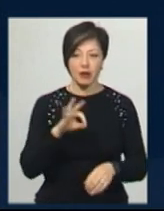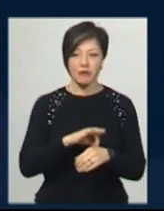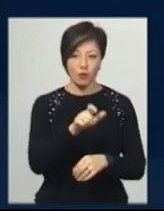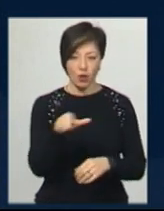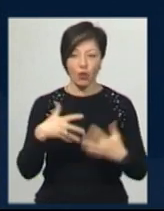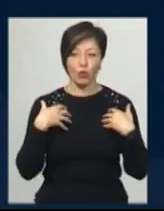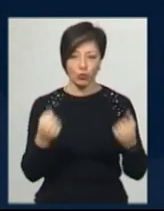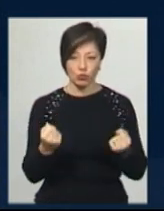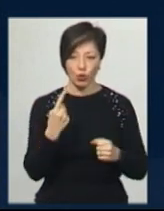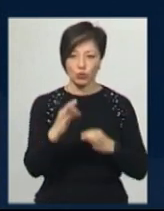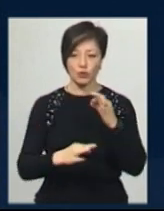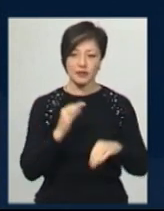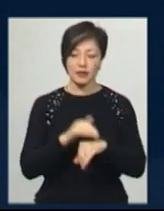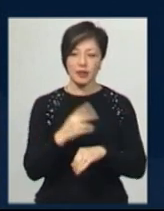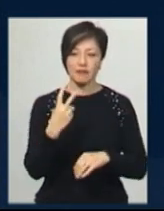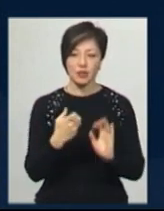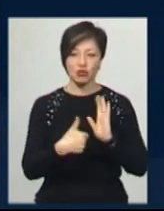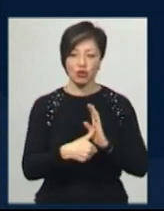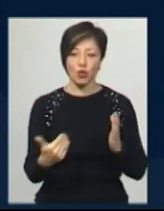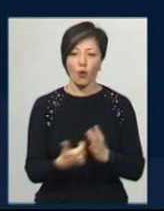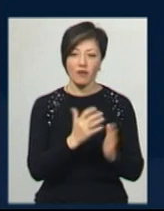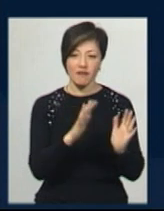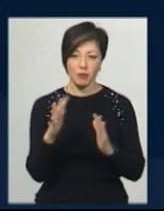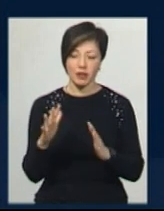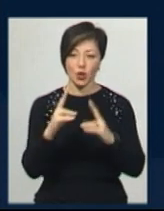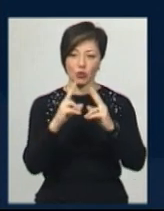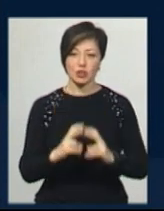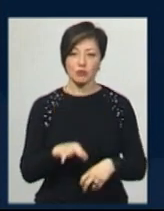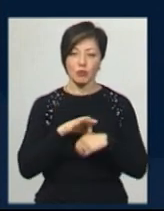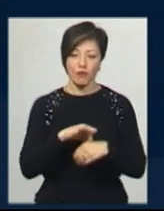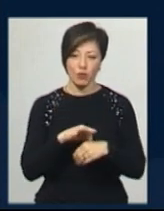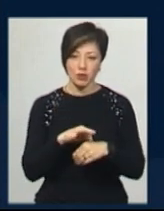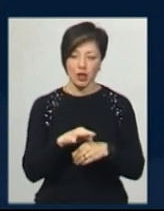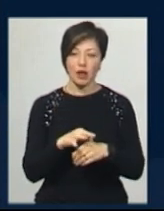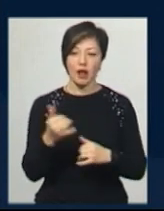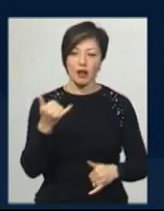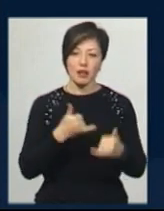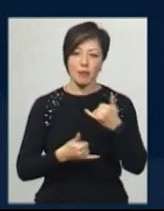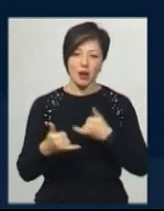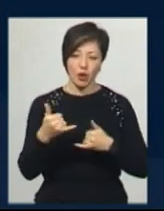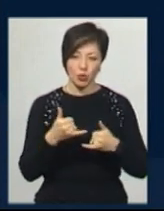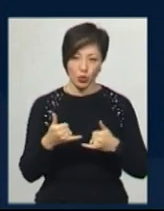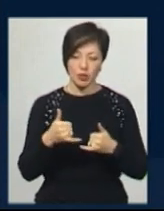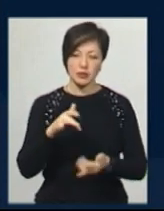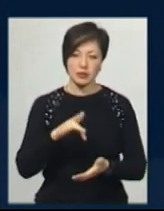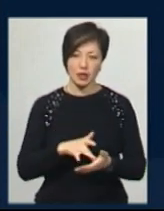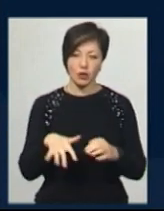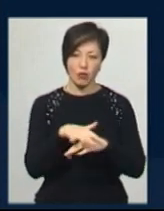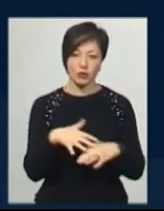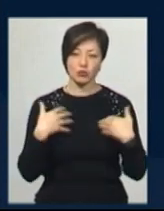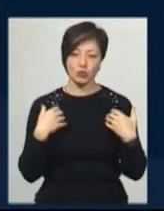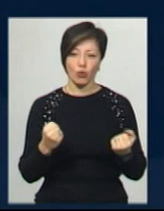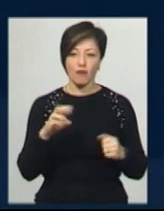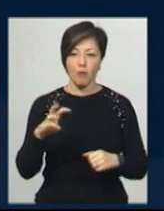одужало. За добу було зафіксовано 206 нових випадків. Дослідження проводилися вірусологічною референс-лабораторією Центру громадського